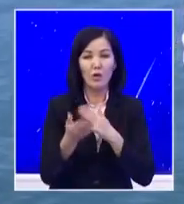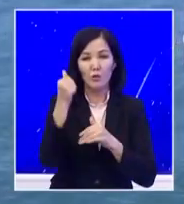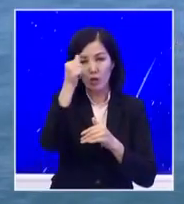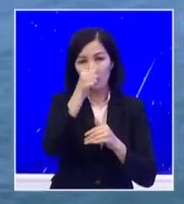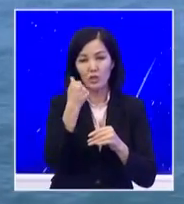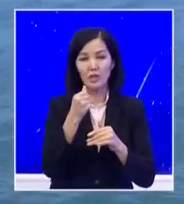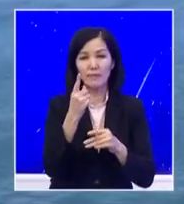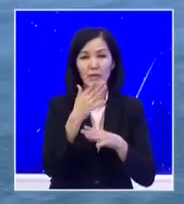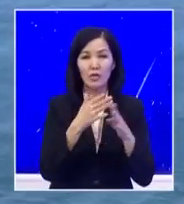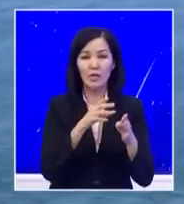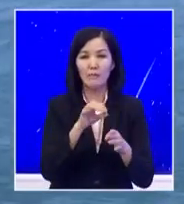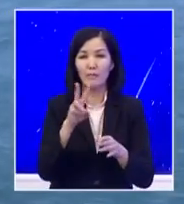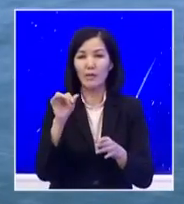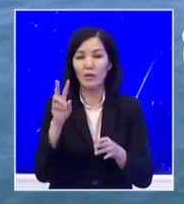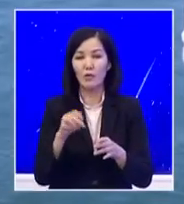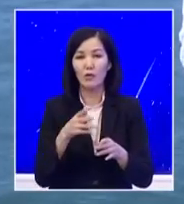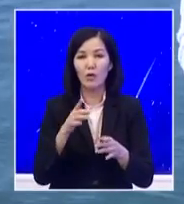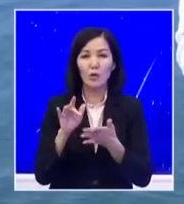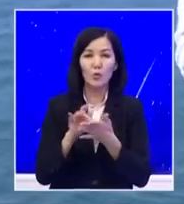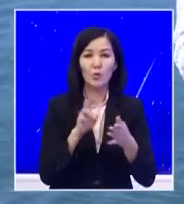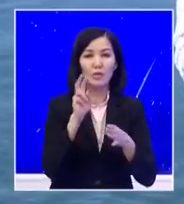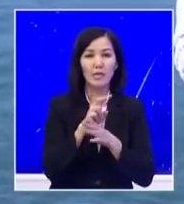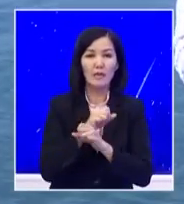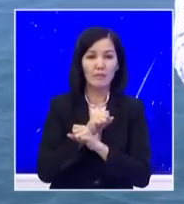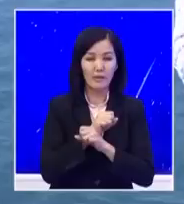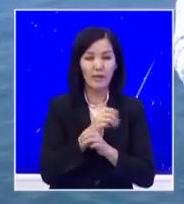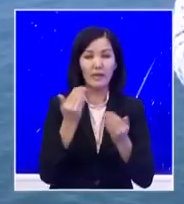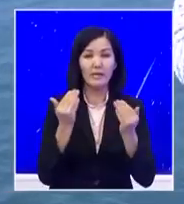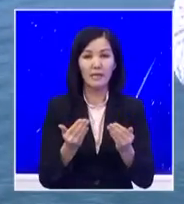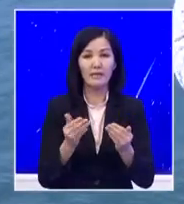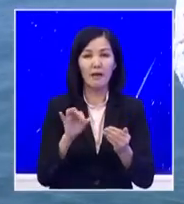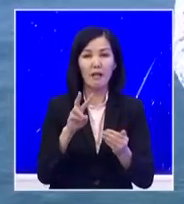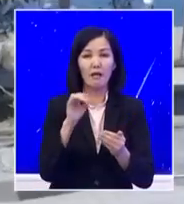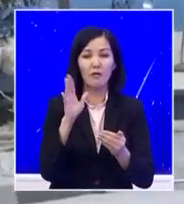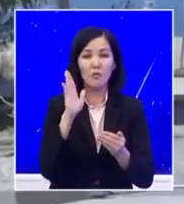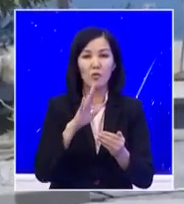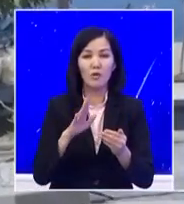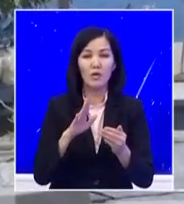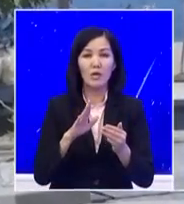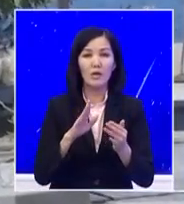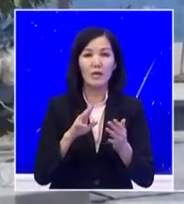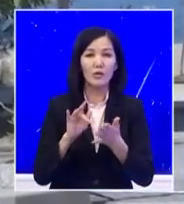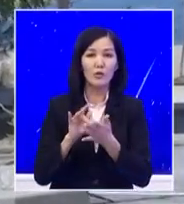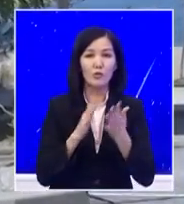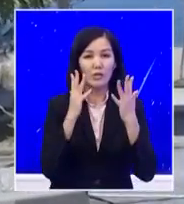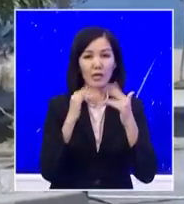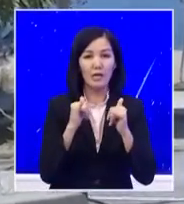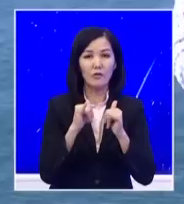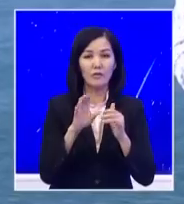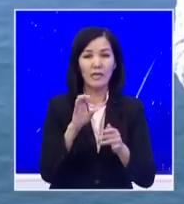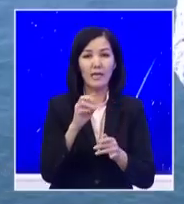жылы 1,5 миллионнан аса турист келіп демалыпты. Енді алакөліктер бұл көрсеткішті еселеуді жоспарлап